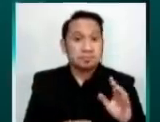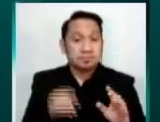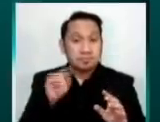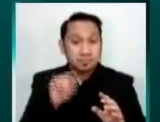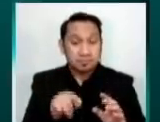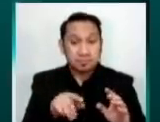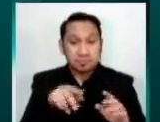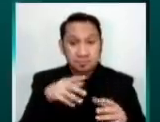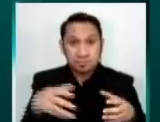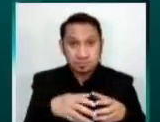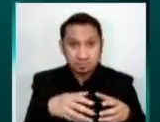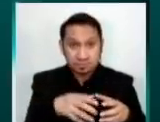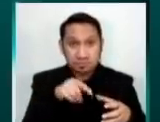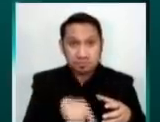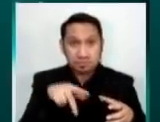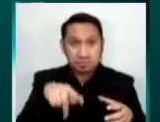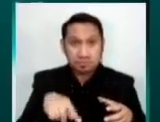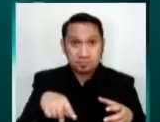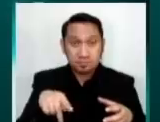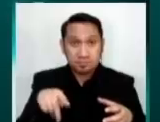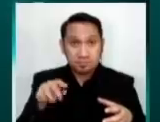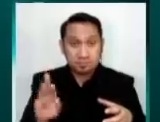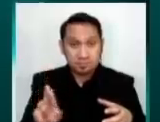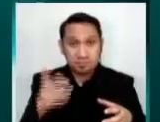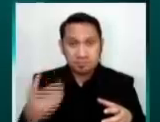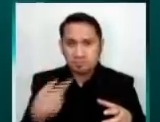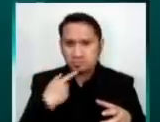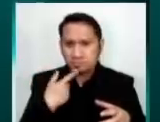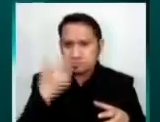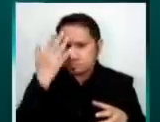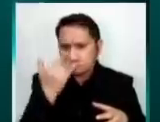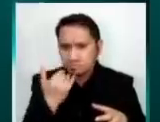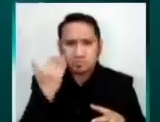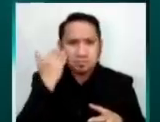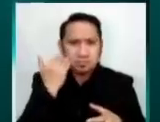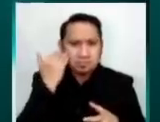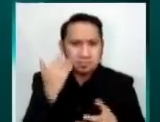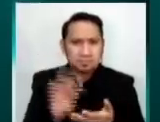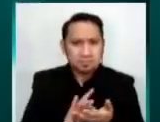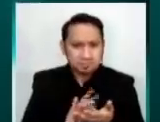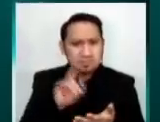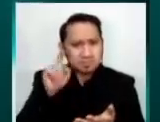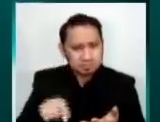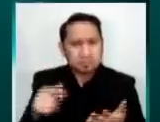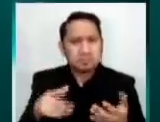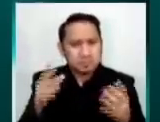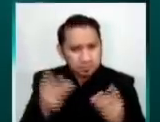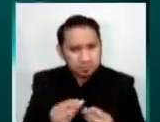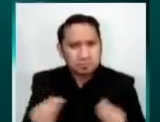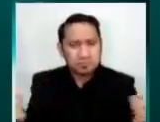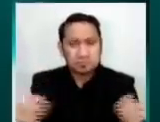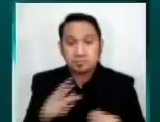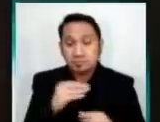na aksyonan ang mga ulat ng pangnipis ng supply ng mga gamot na kailangan para sa mga sintomas ng COVID pati na